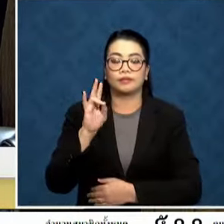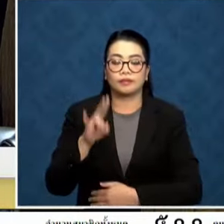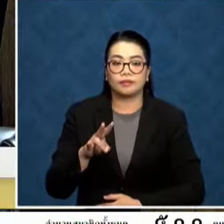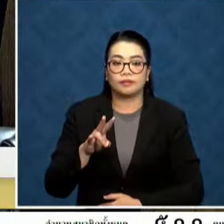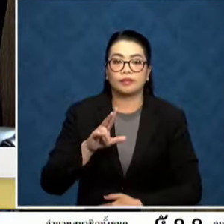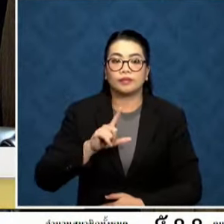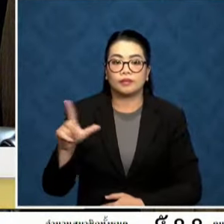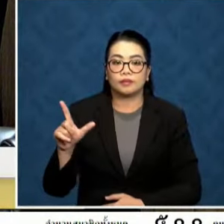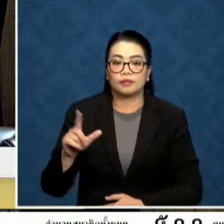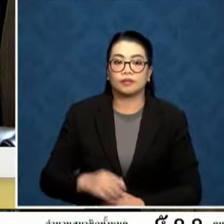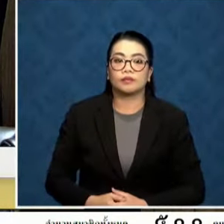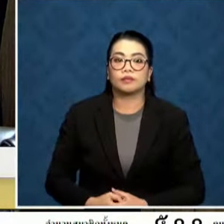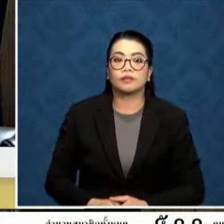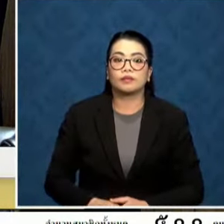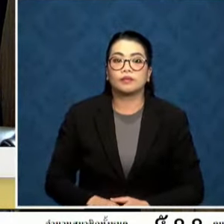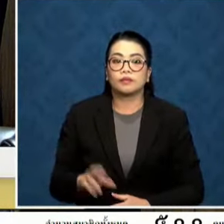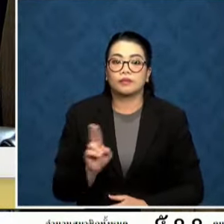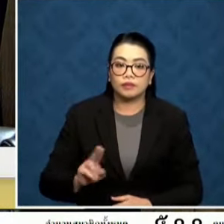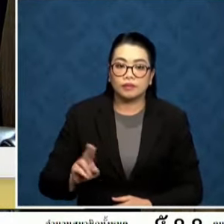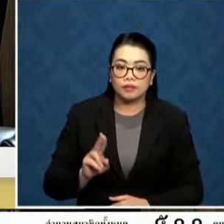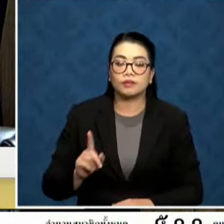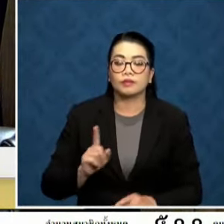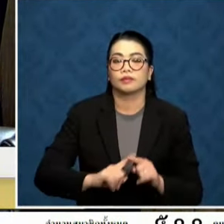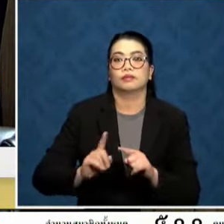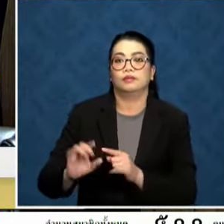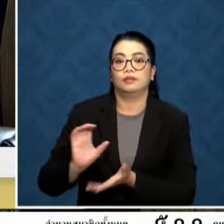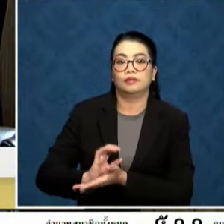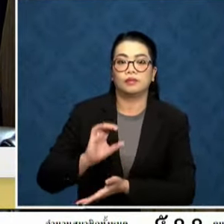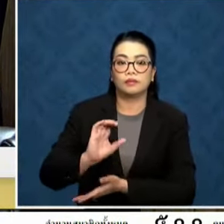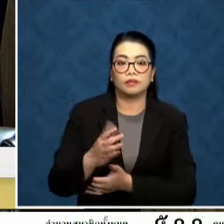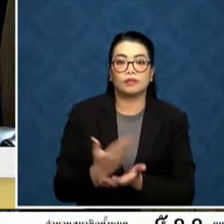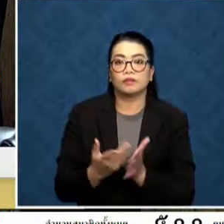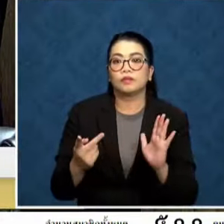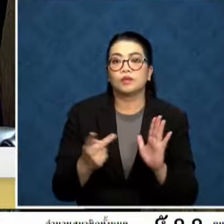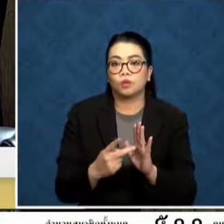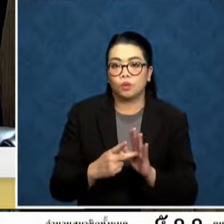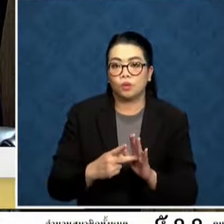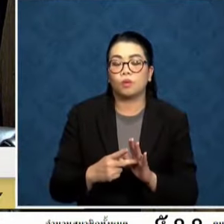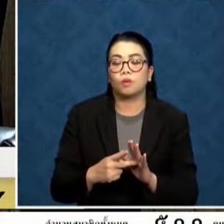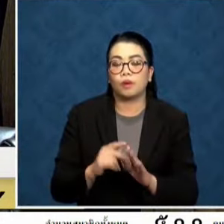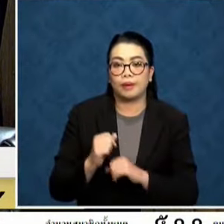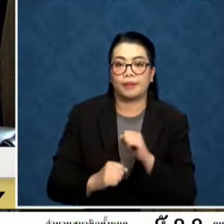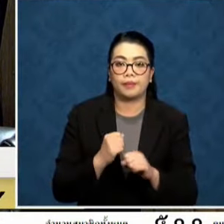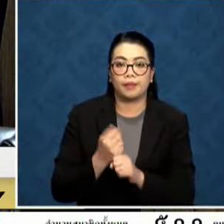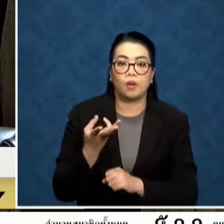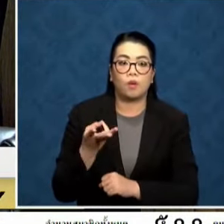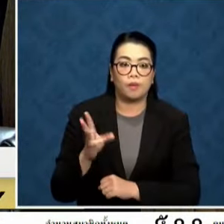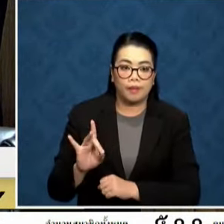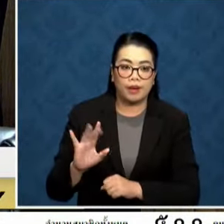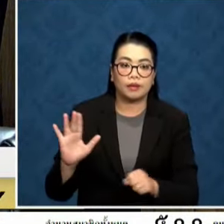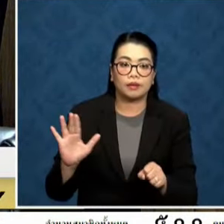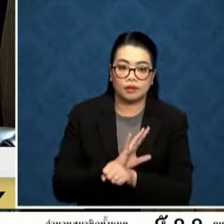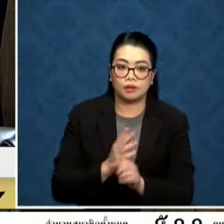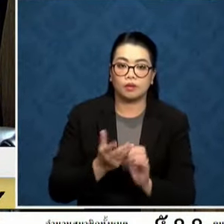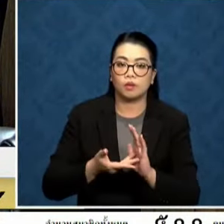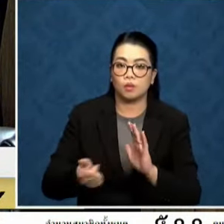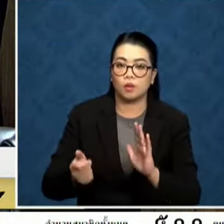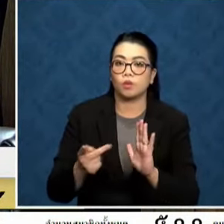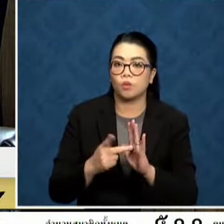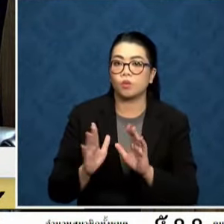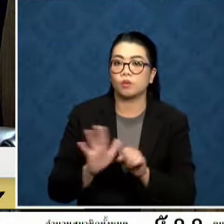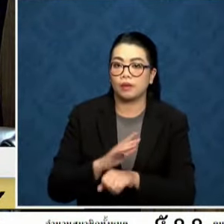เนี่ยมาที่จะมาใช้นะคะเป็นการกู้เต็มจำนวนสำหรับปี 2568เป็นการกู้เต็มจำนวนไม่มีการ